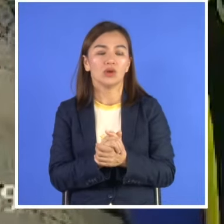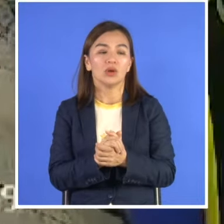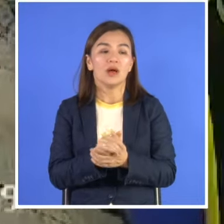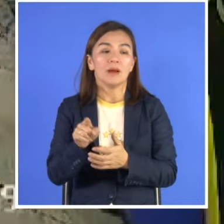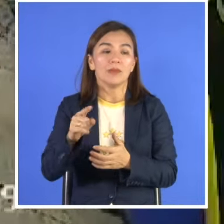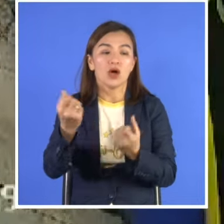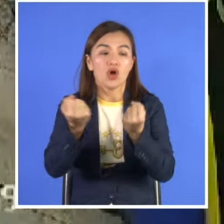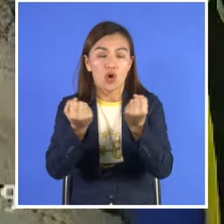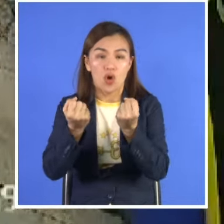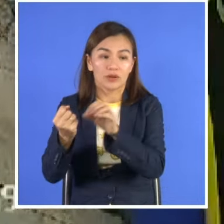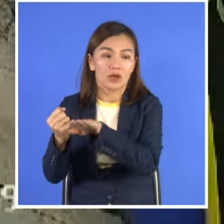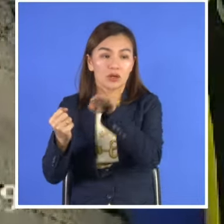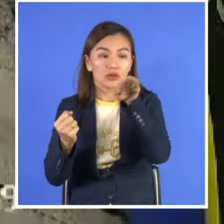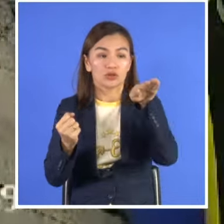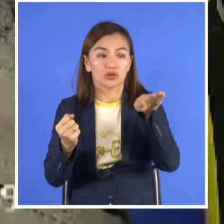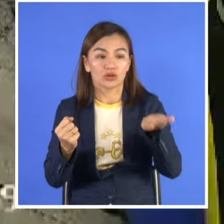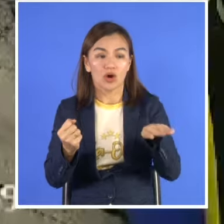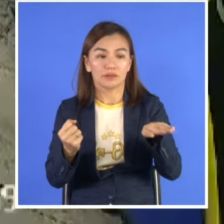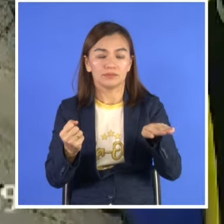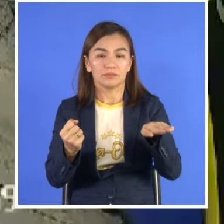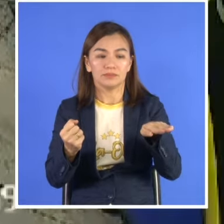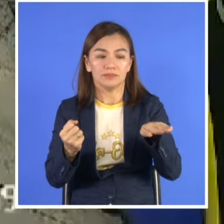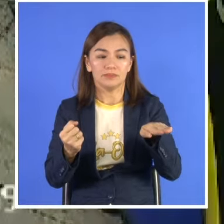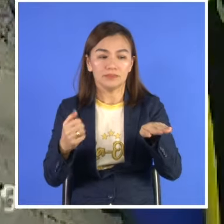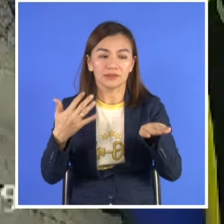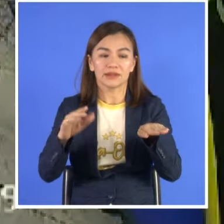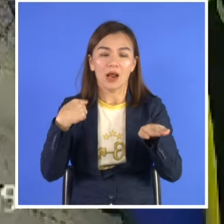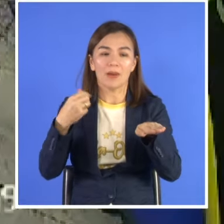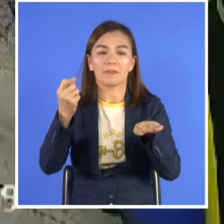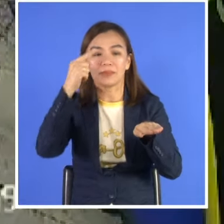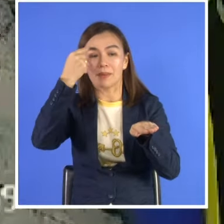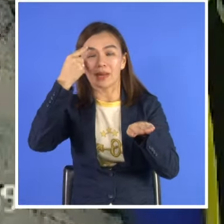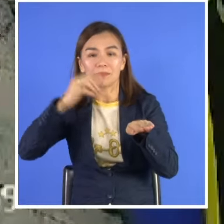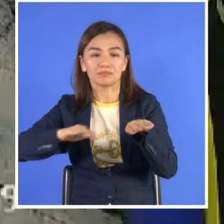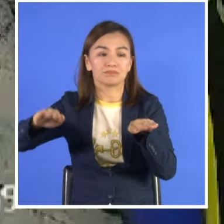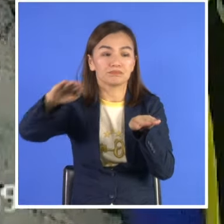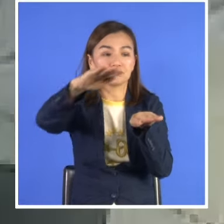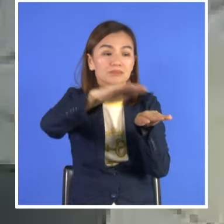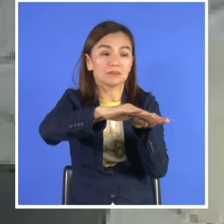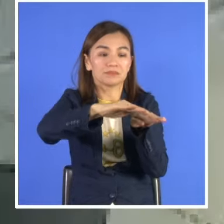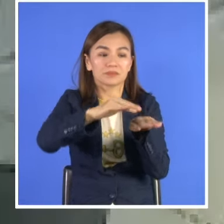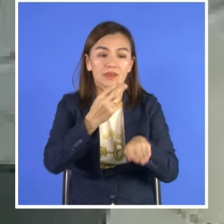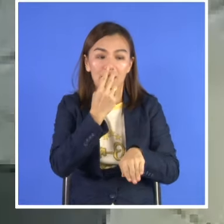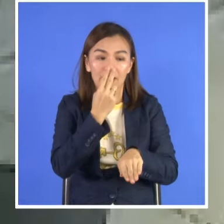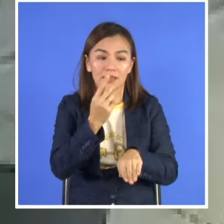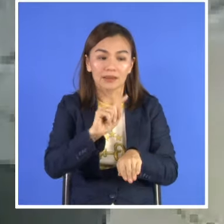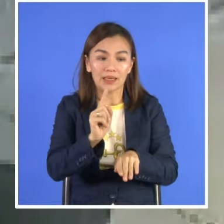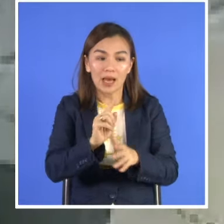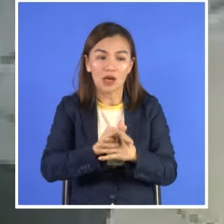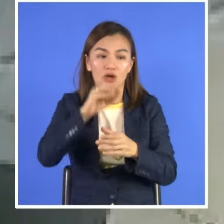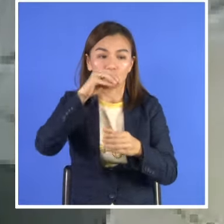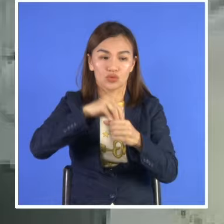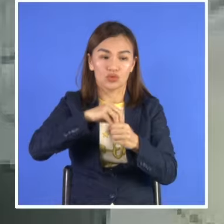รถซวบเข้ามาแบบนี้นะคู่กรณีก็จอดมาทีนี้นะครับภาพนี้มันเกิดขึ้นอยู่ที่ปั๊มแห่งหนึ่งอยู่ที่จังหวัดล